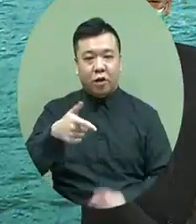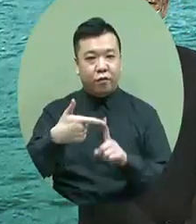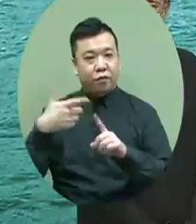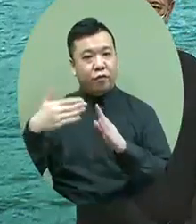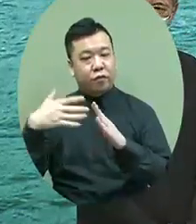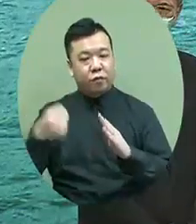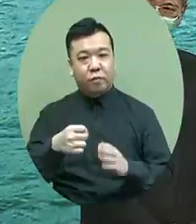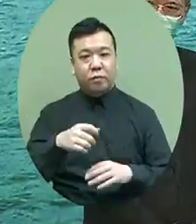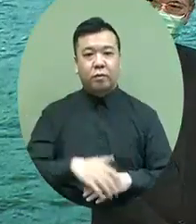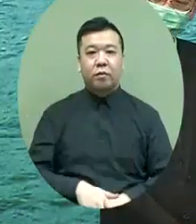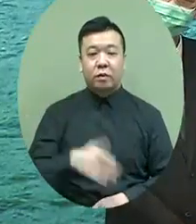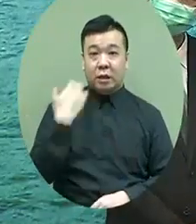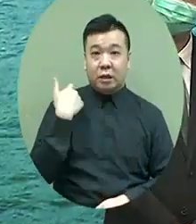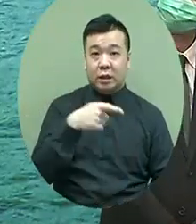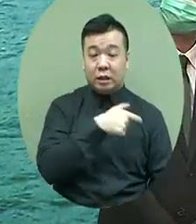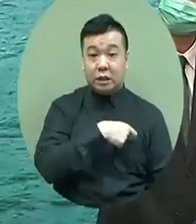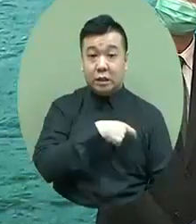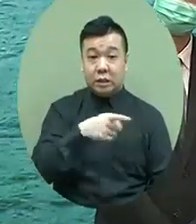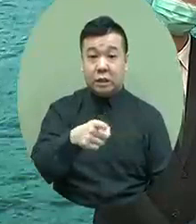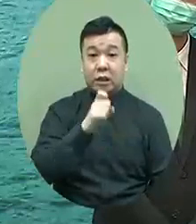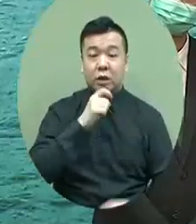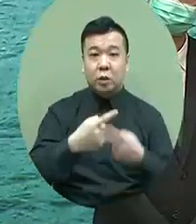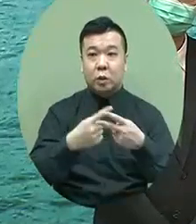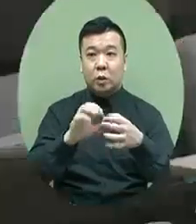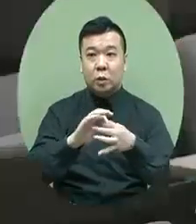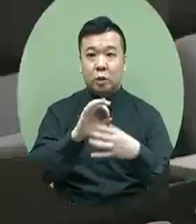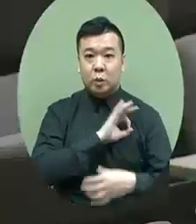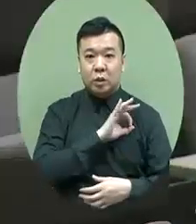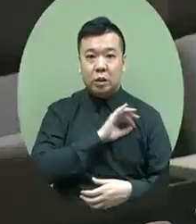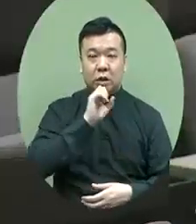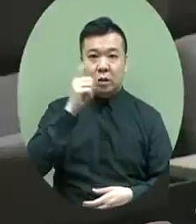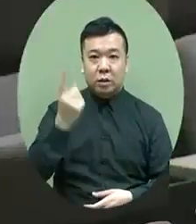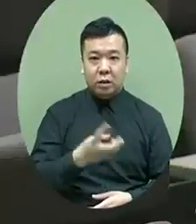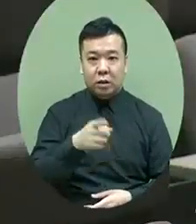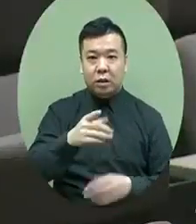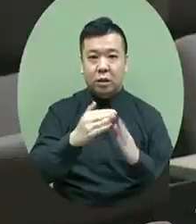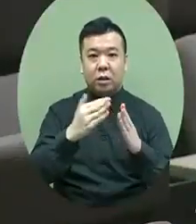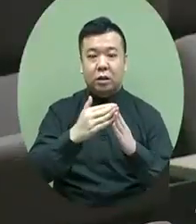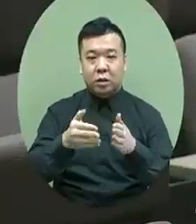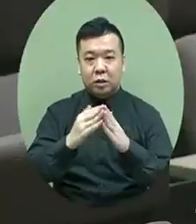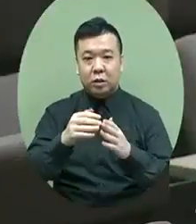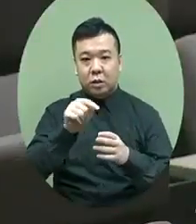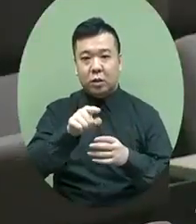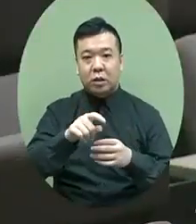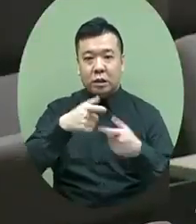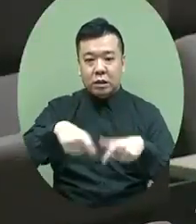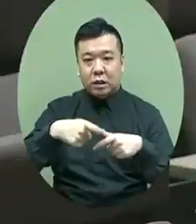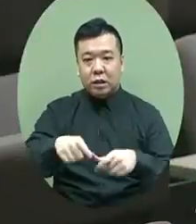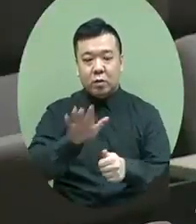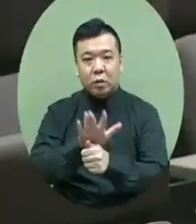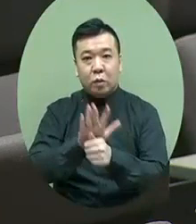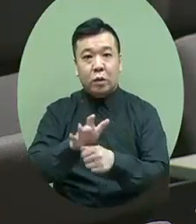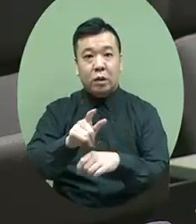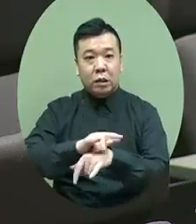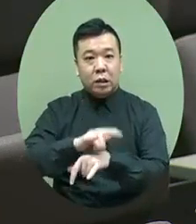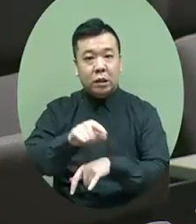局嘅。咁咧之前咧即係你做議員嘅時候咧，就工聯會都好多次話要局長去設立緊急失